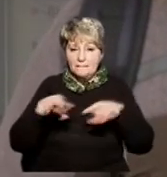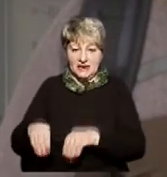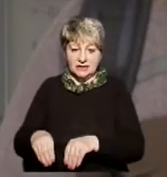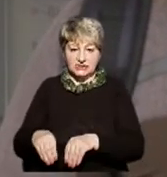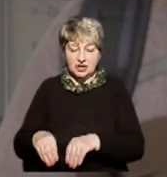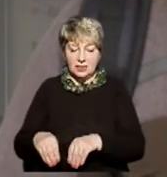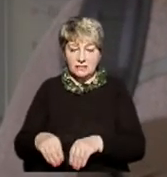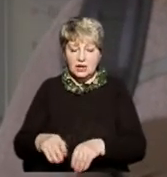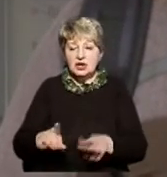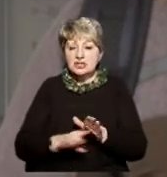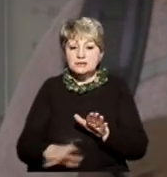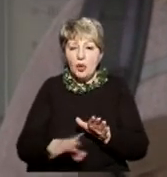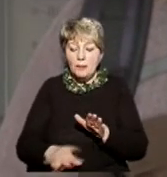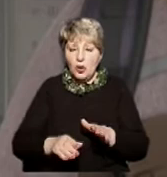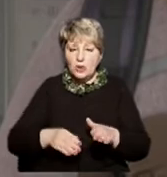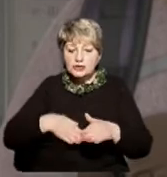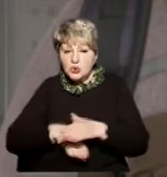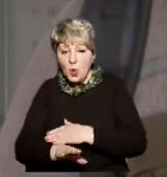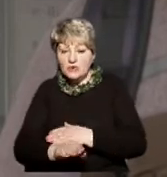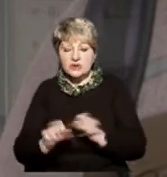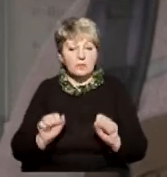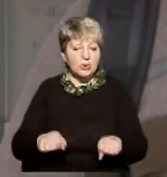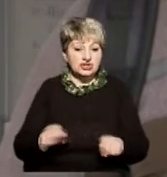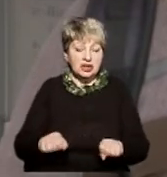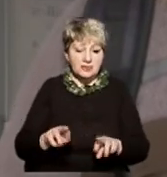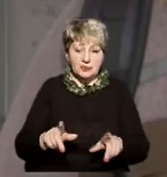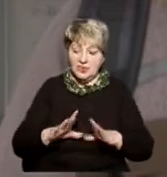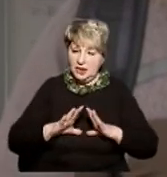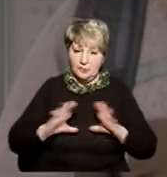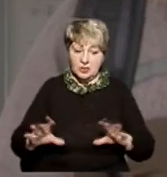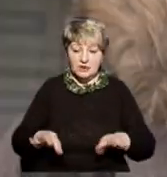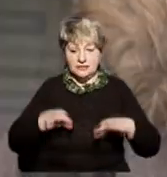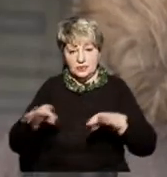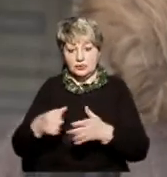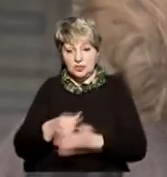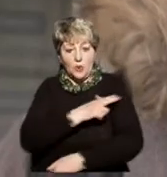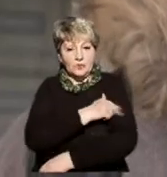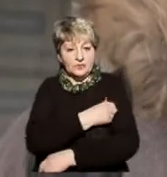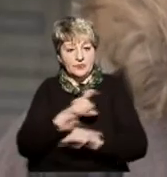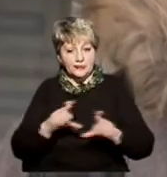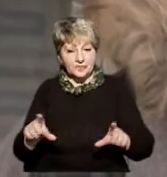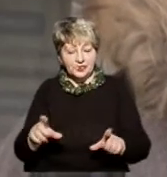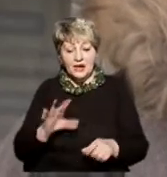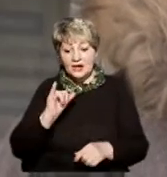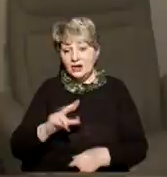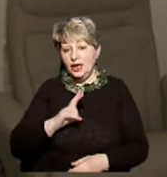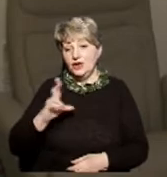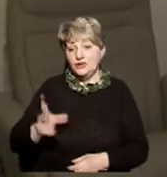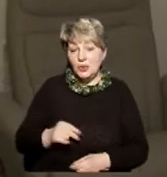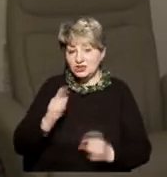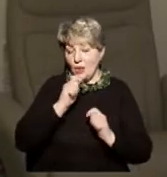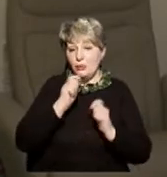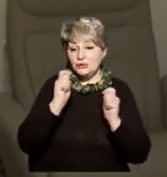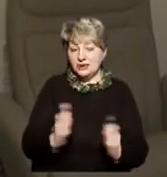тому що з бомбосховища, можливо, не було б можливості доїхати до лікарні. Втім, говорить, донька подарувала відчуття